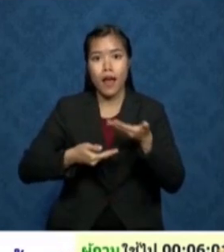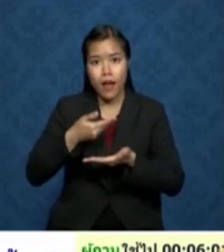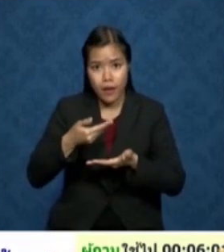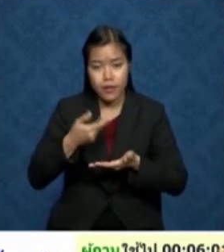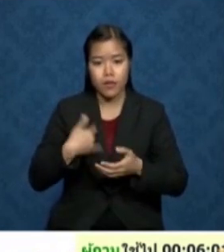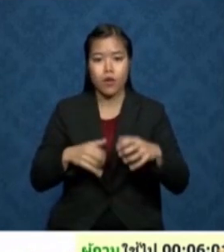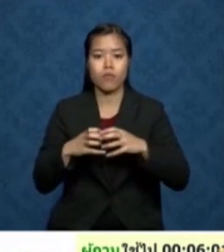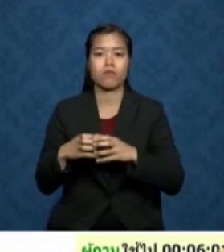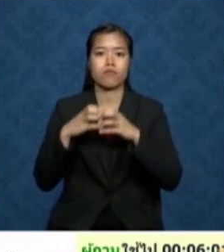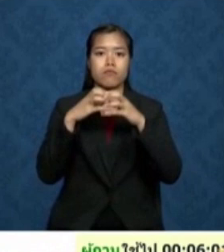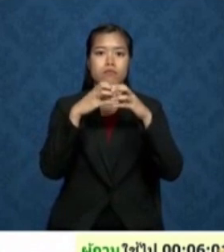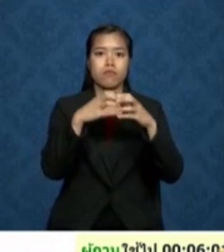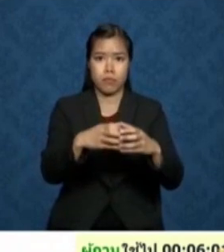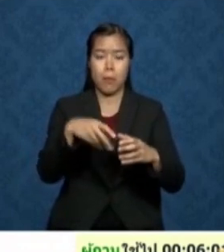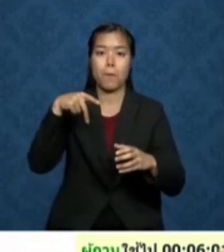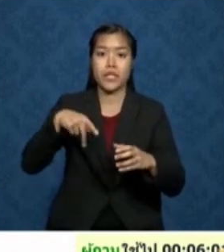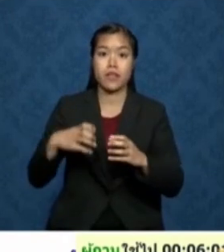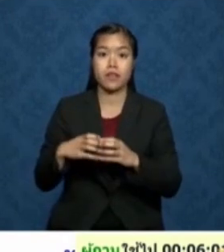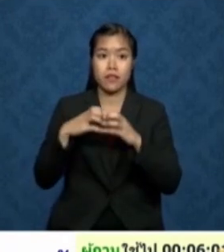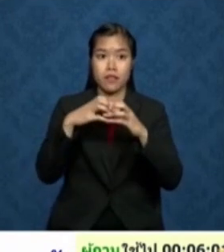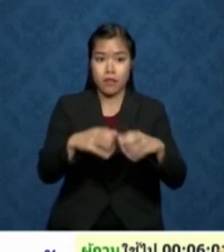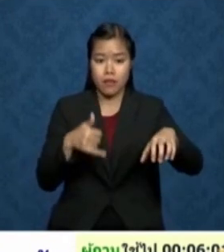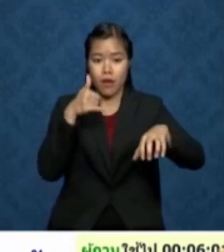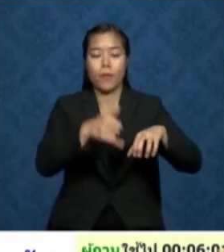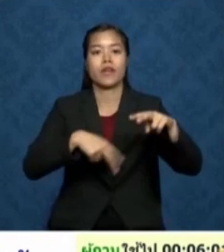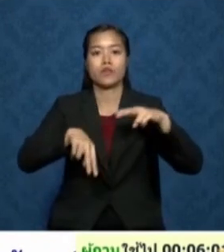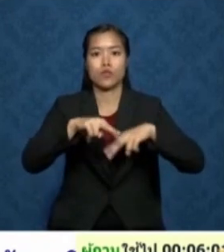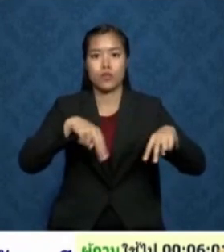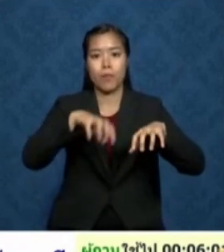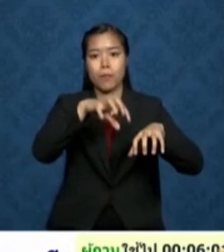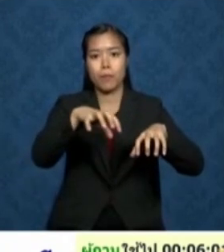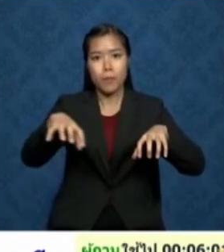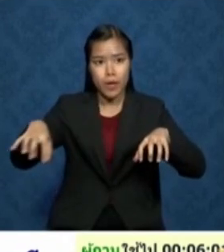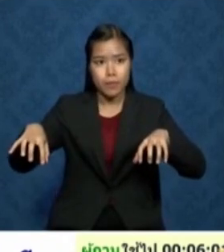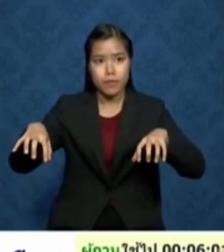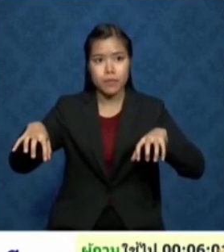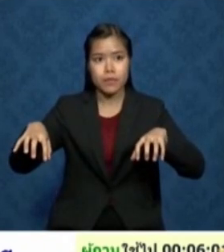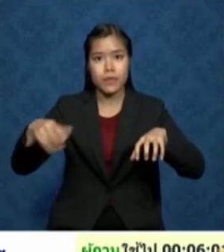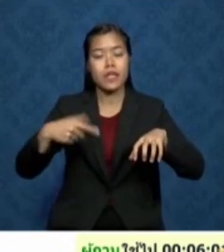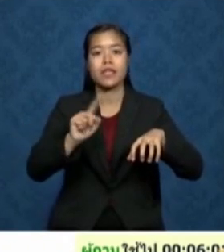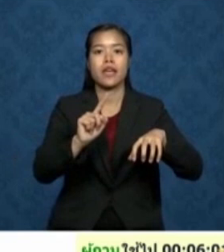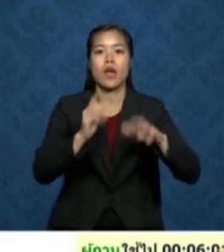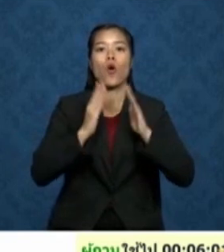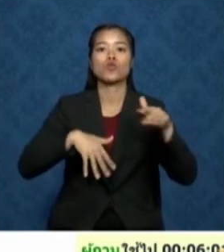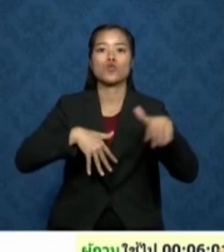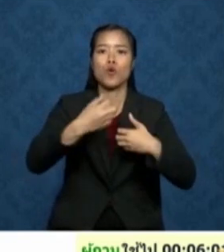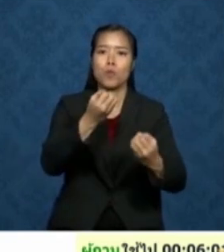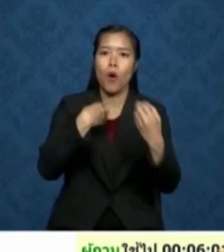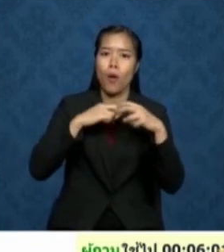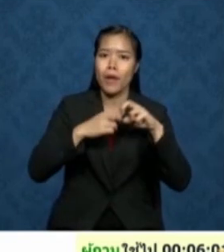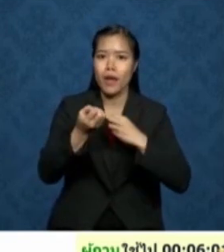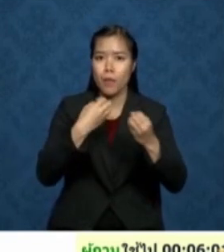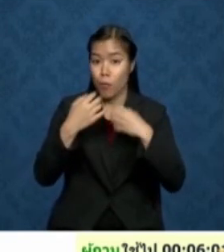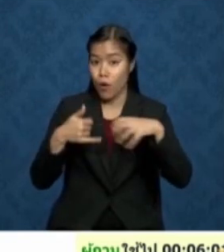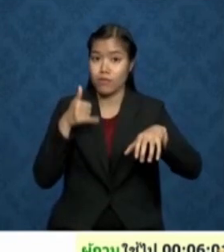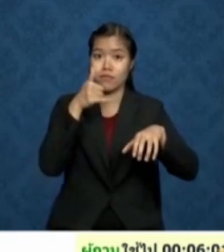พชอบเรื่นี้เราก็ส่งทีมปฏิบัิการพิเศษได้การเข้าไปตรจสอบในพื้นที่ทได้รัการลองเรียนมาก็พ